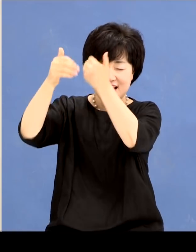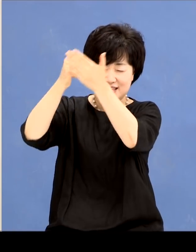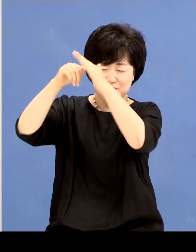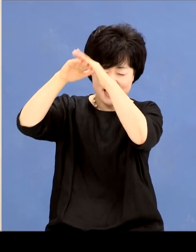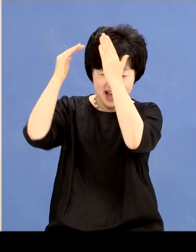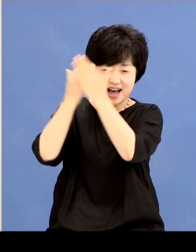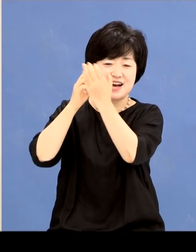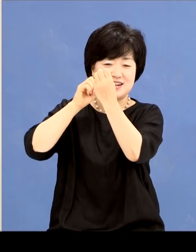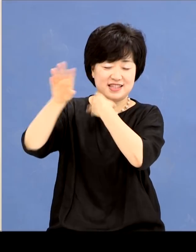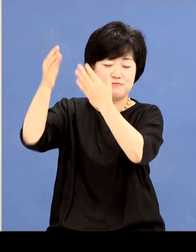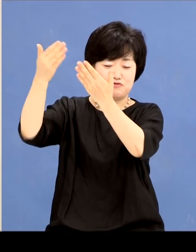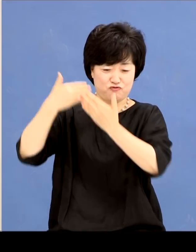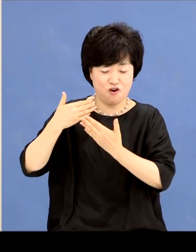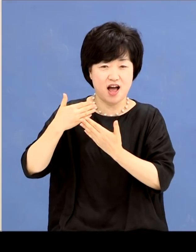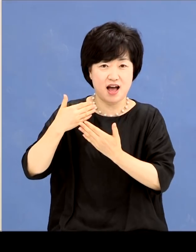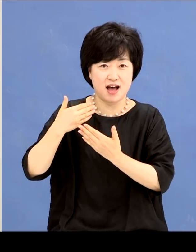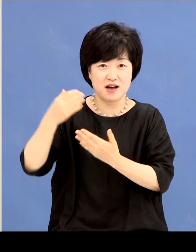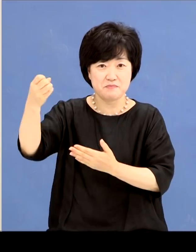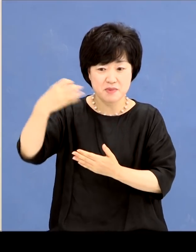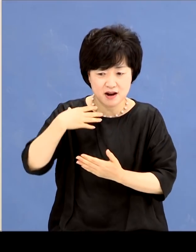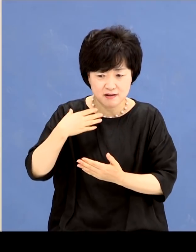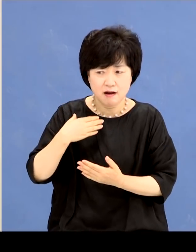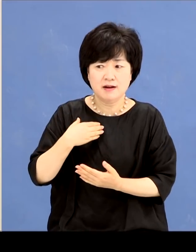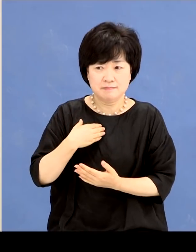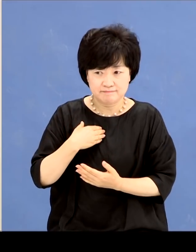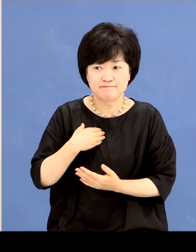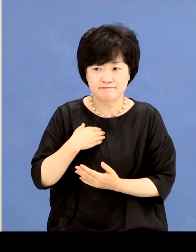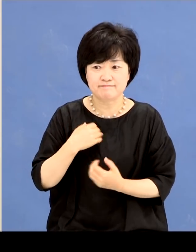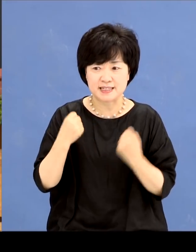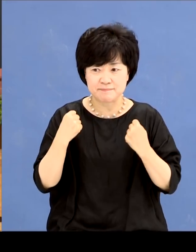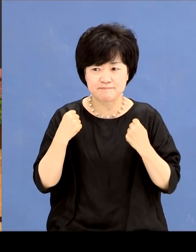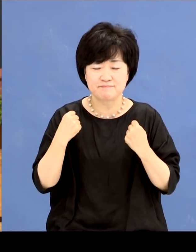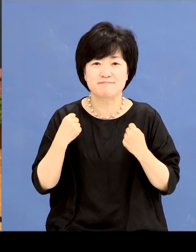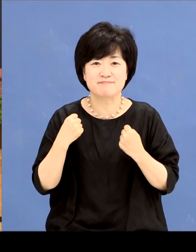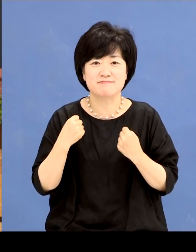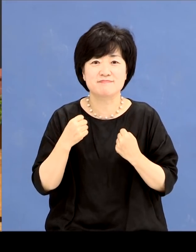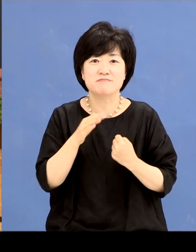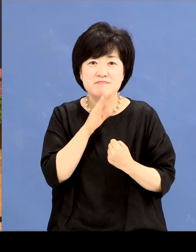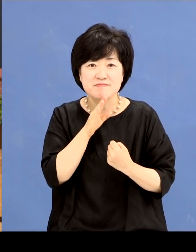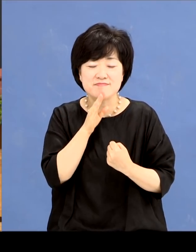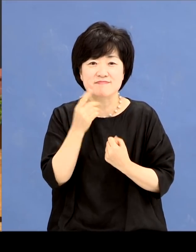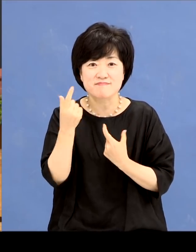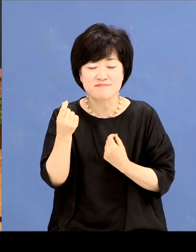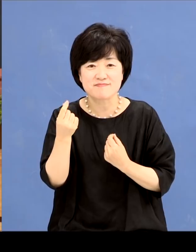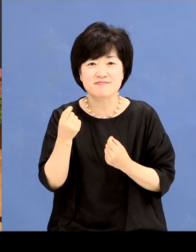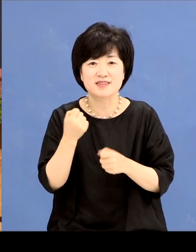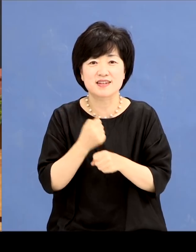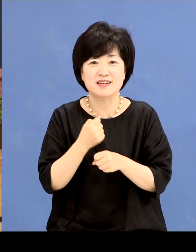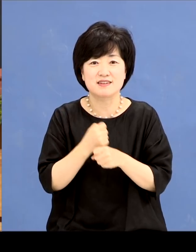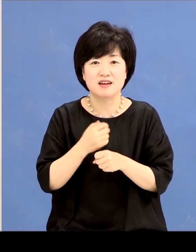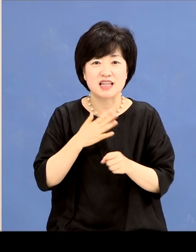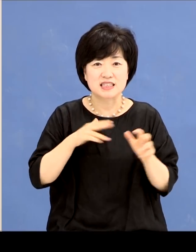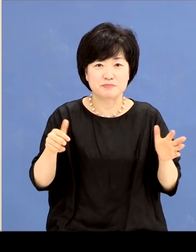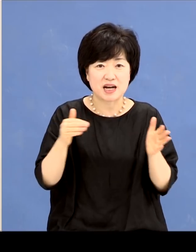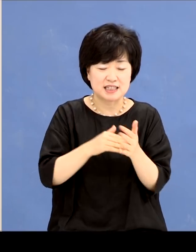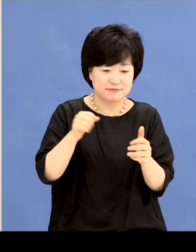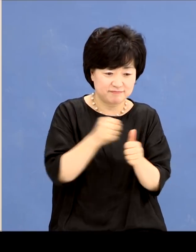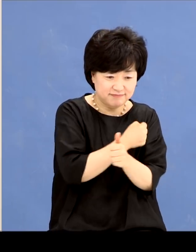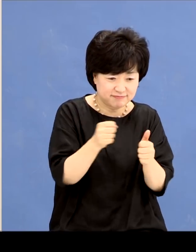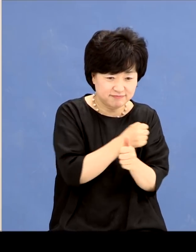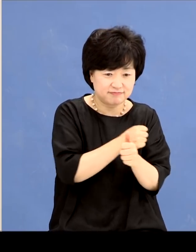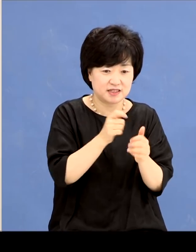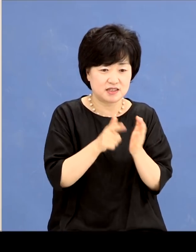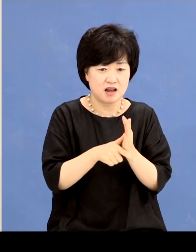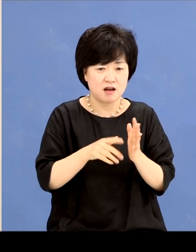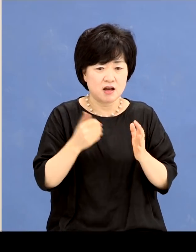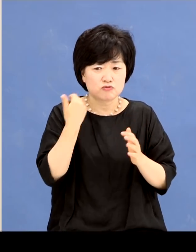사실 정말 평범한 이야기였는데 저한테는 굉장히 큰 힘이 됐거든요. 왜냐하면 지금까지는 제가 맞거나